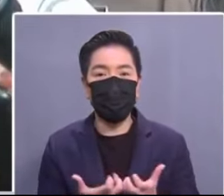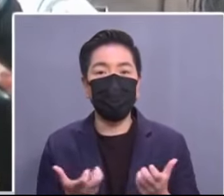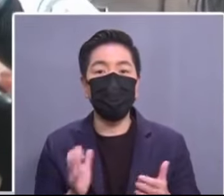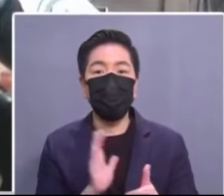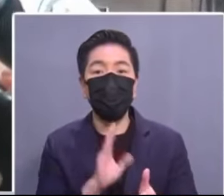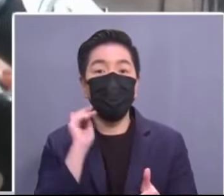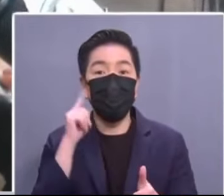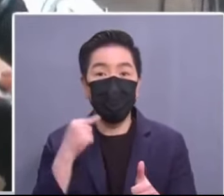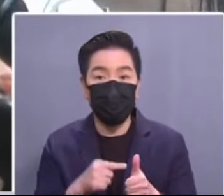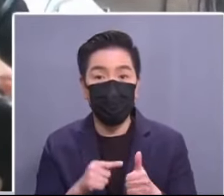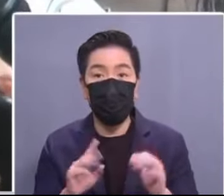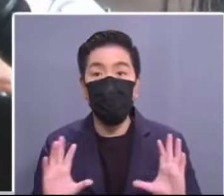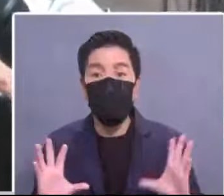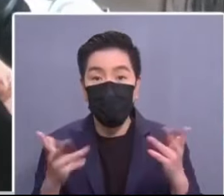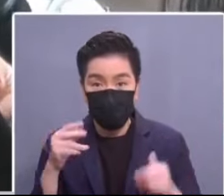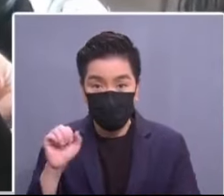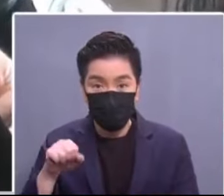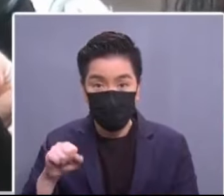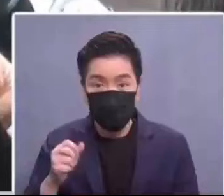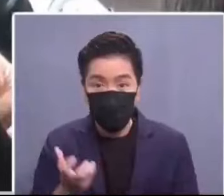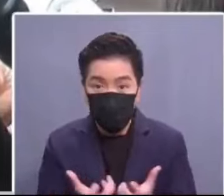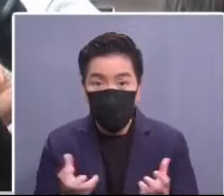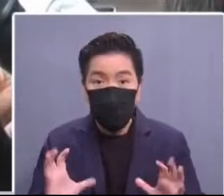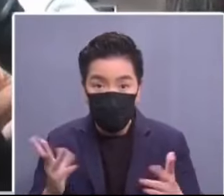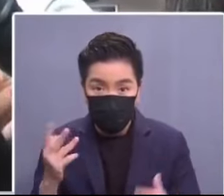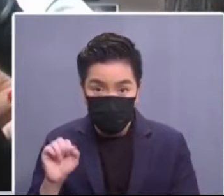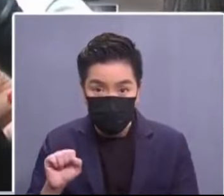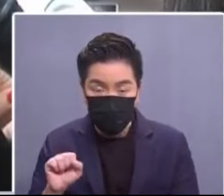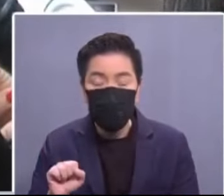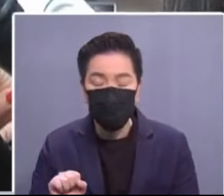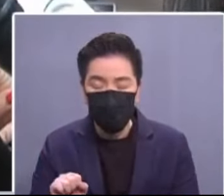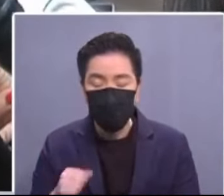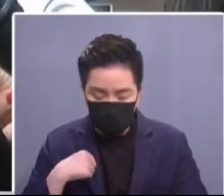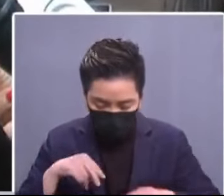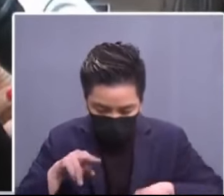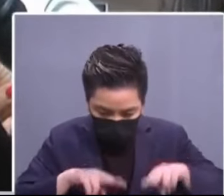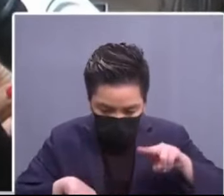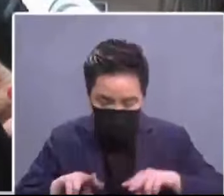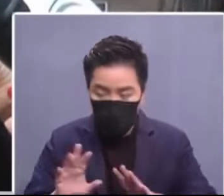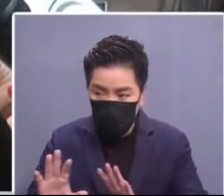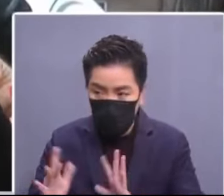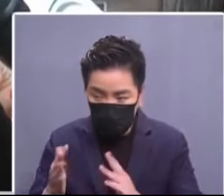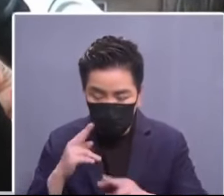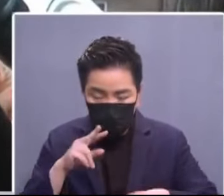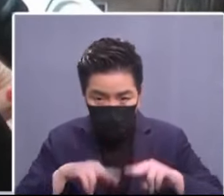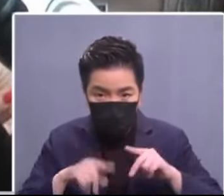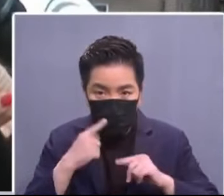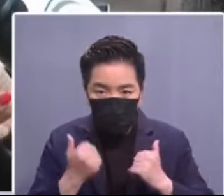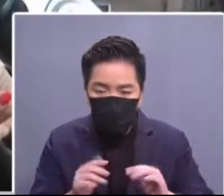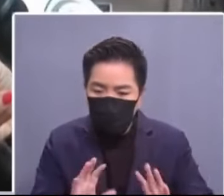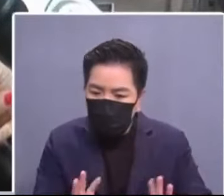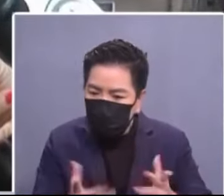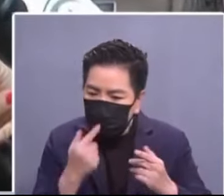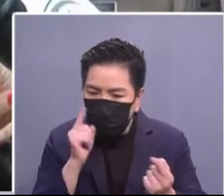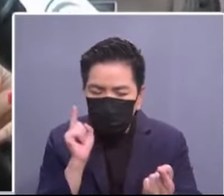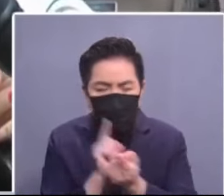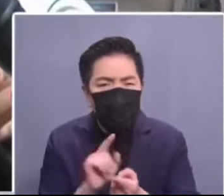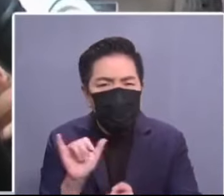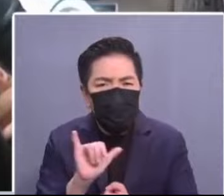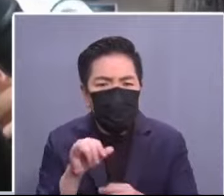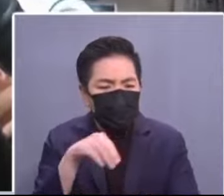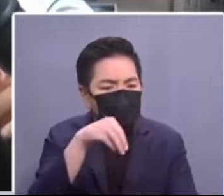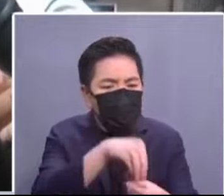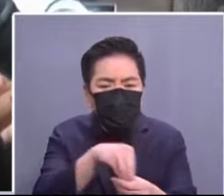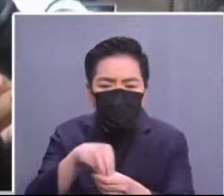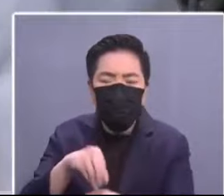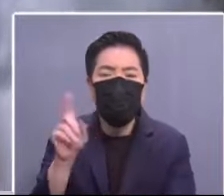ของผู้เสียชีวิตหายไปใช่ไหมคะ ก็ยังตรวจสอบอยู่นะครับว่ามันที่ว่าไม่พบเนี่ยมันไปอยู่ตร